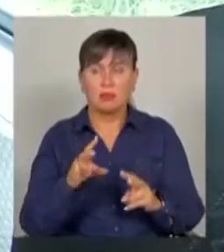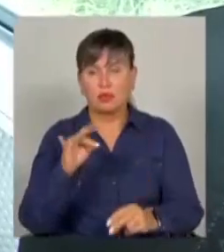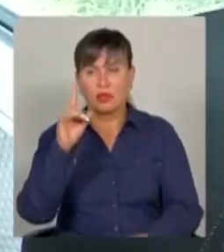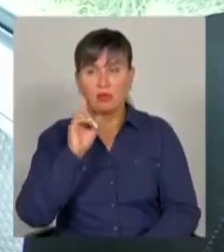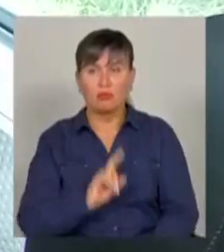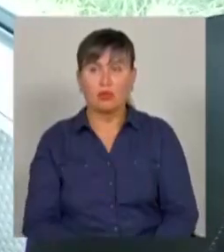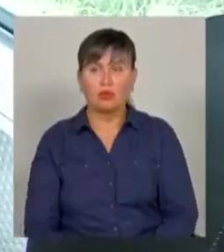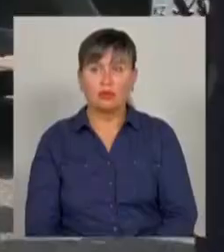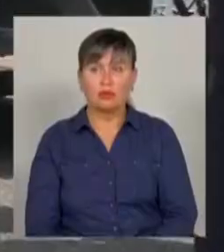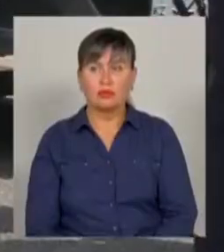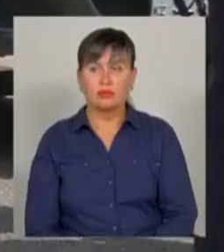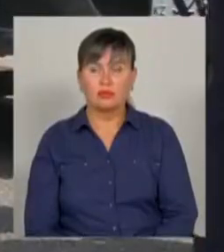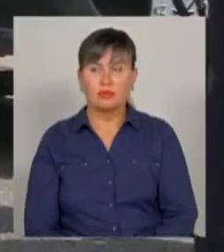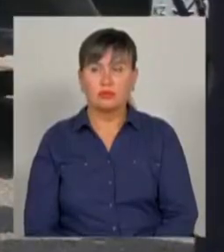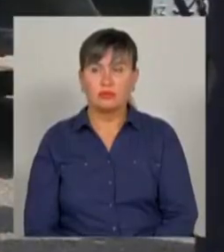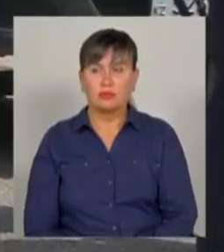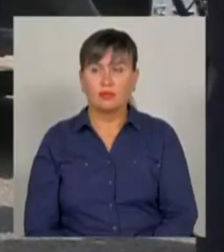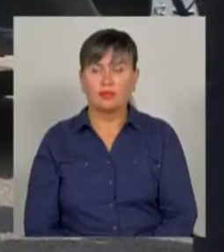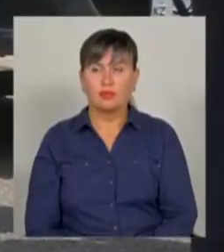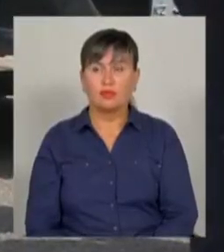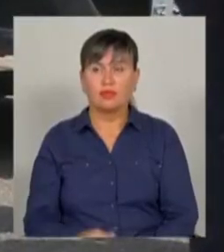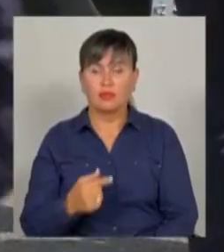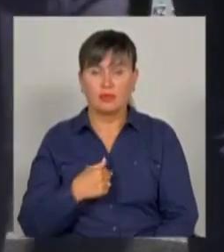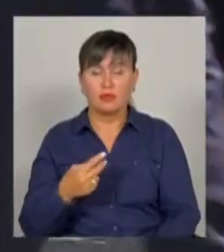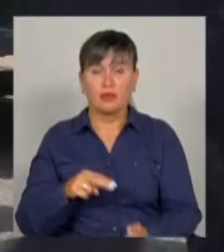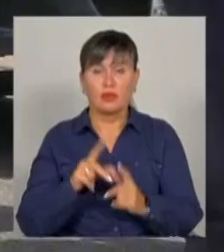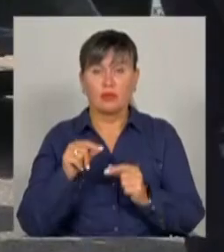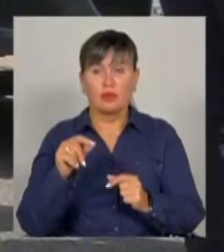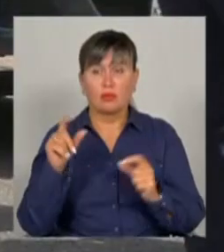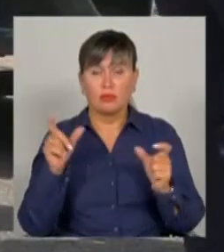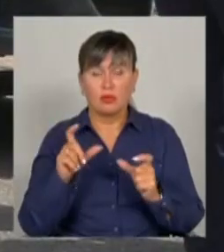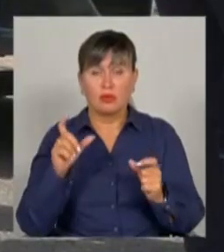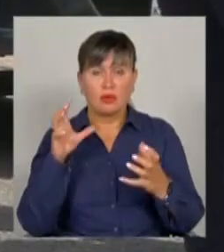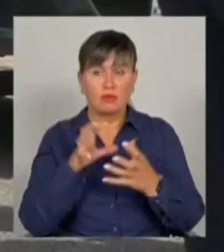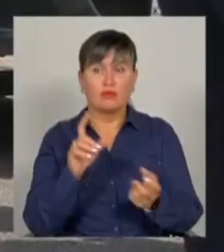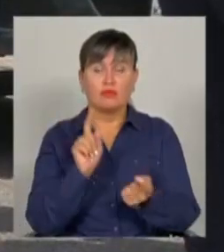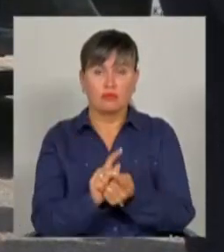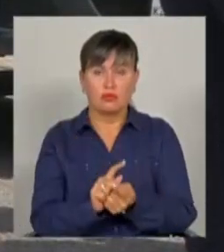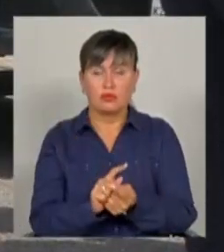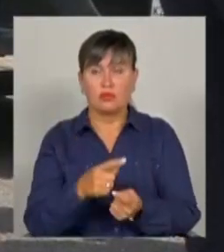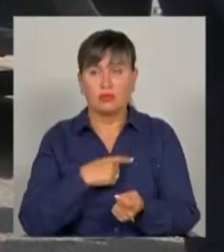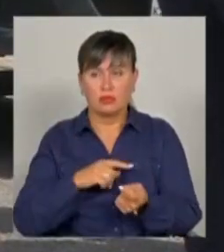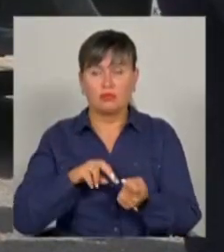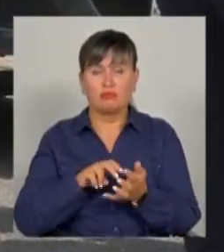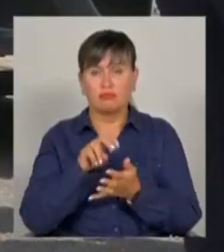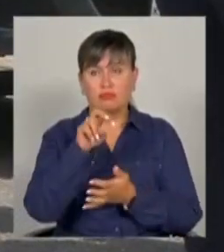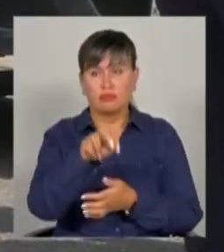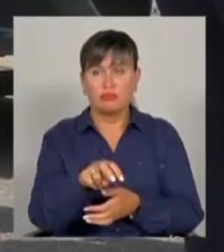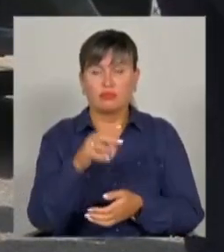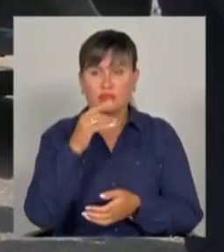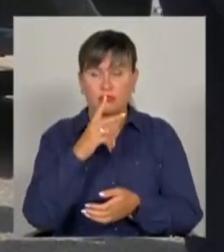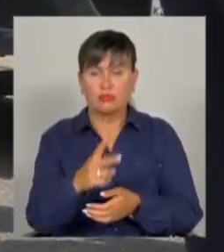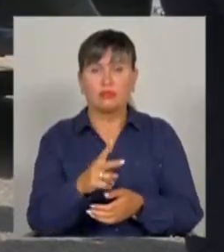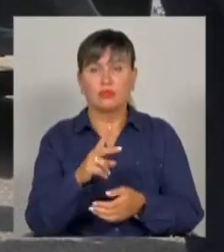комфорта. Я встаю и иду в магазин, там автобус меня встречает, я поднимаюсь к автобусу, езжу в